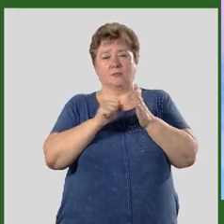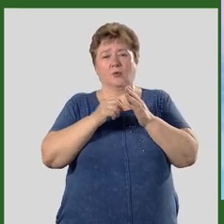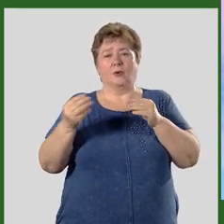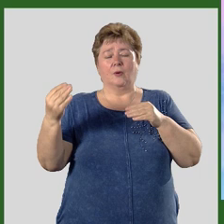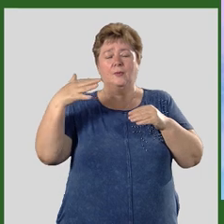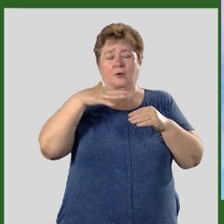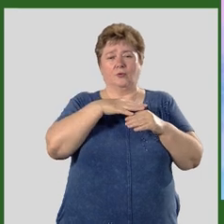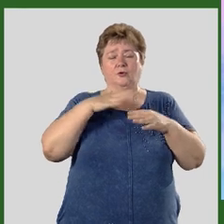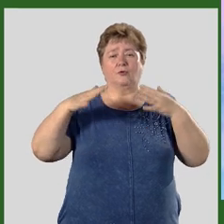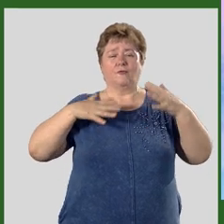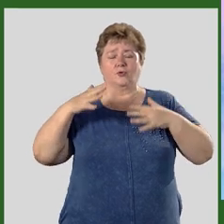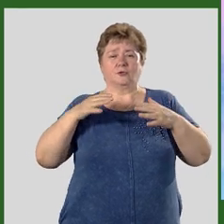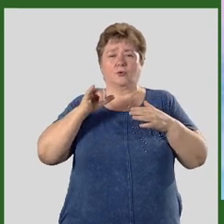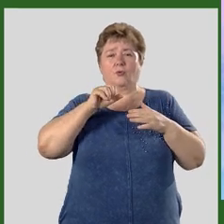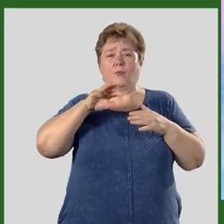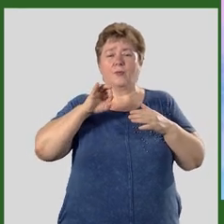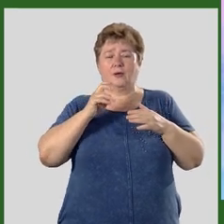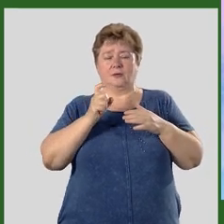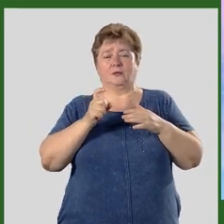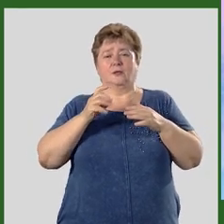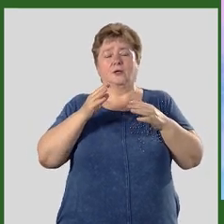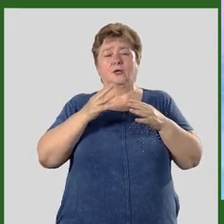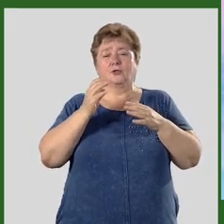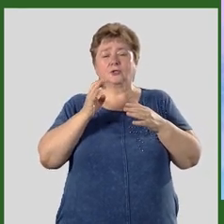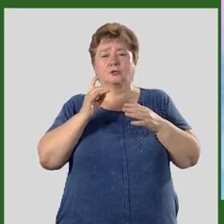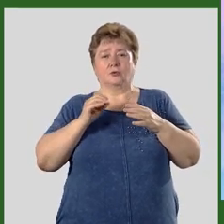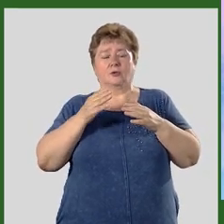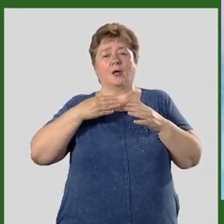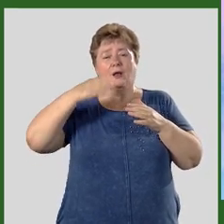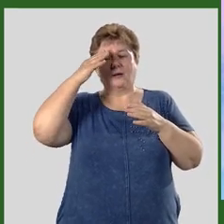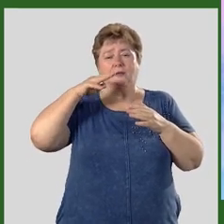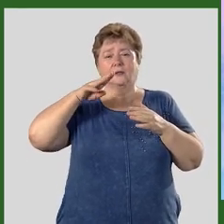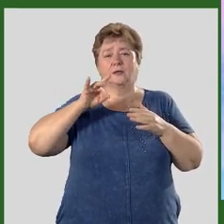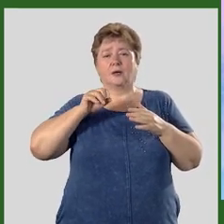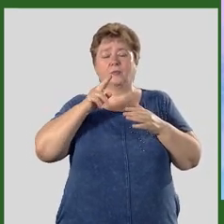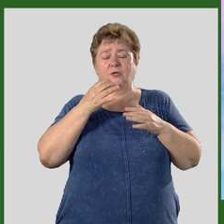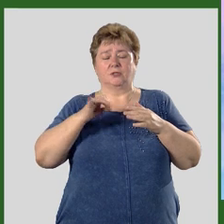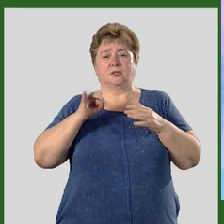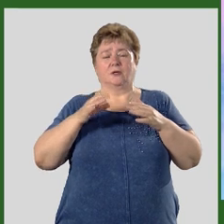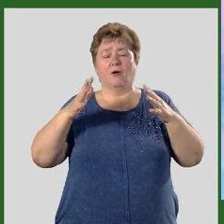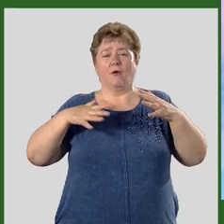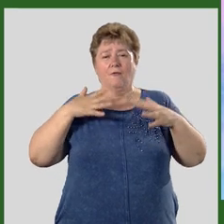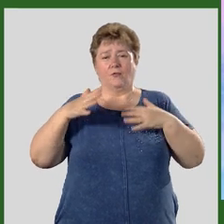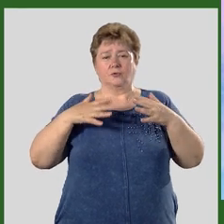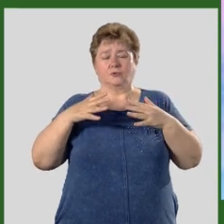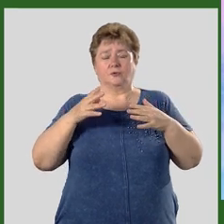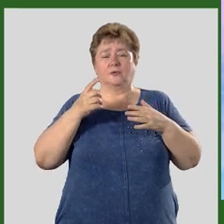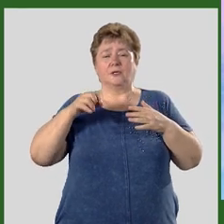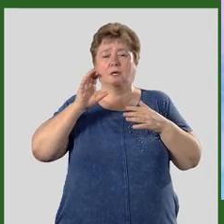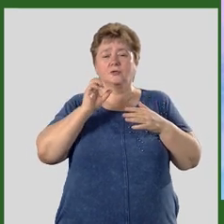приходит воздух умеренных широт, а летом – тропический воздух.